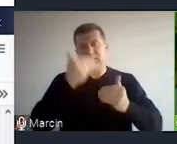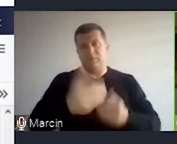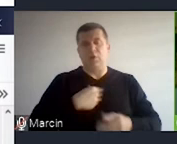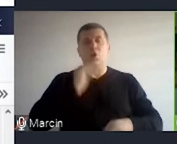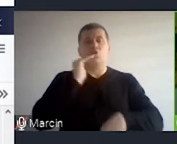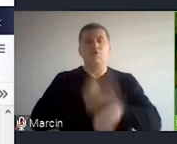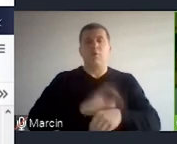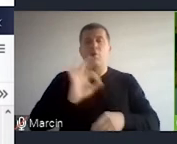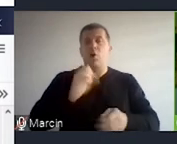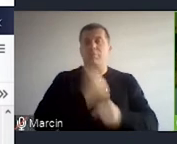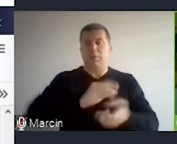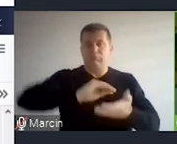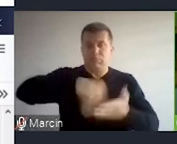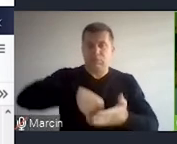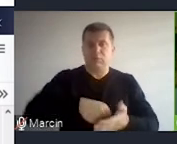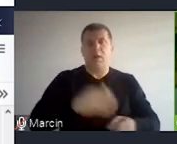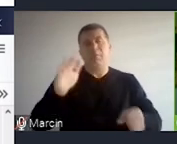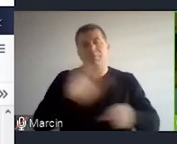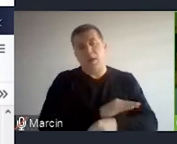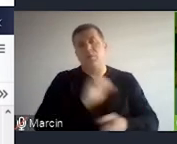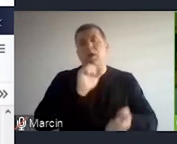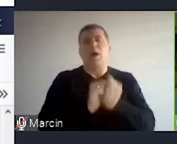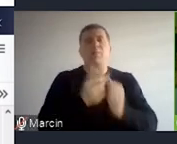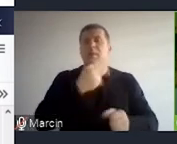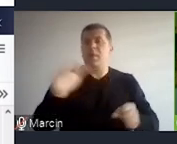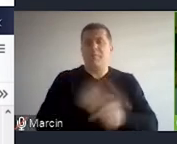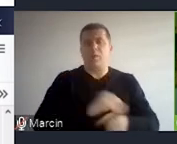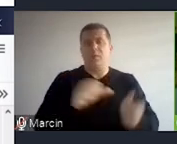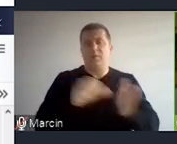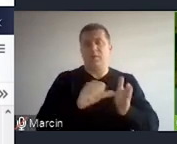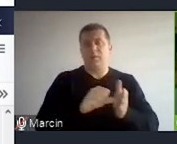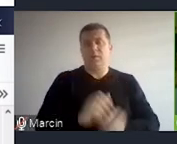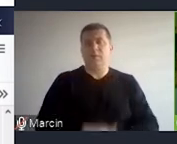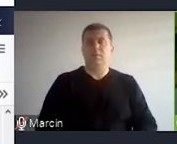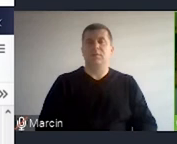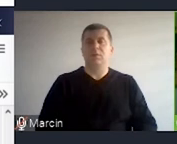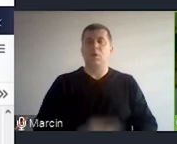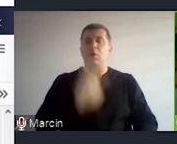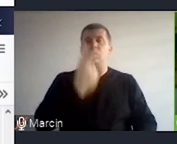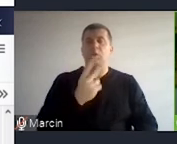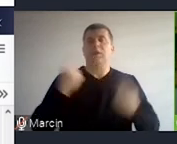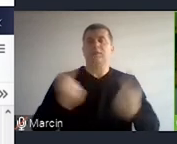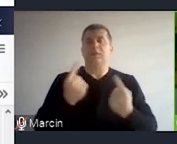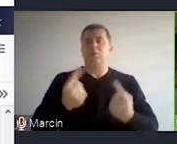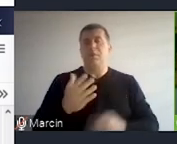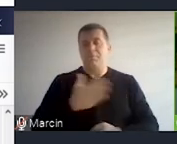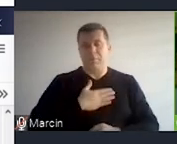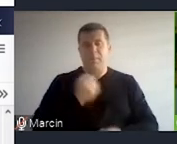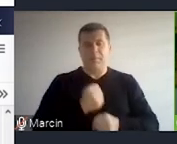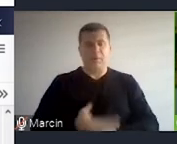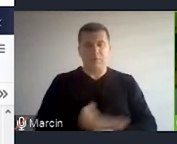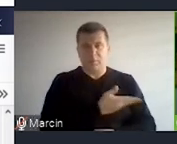Podpisuję umowę o pracę, czy to w pełnym, czy w niepełnym wymiarze czasu pracy. Drugi to sytuacja, gdzie mam